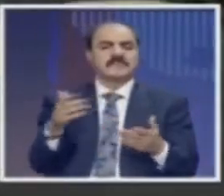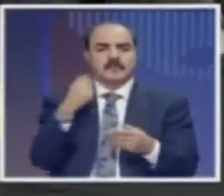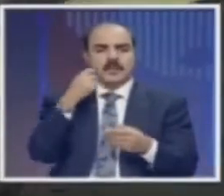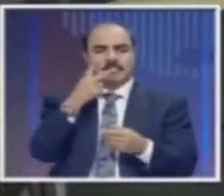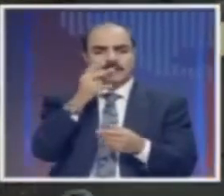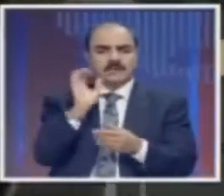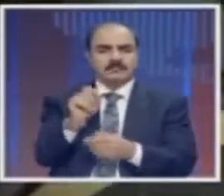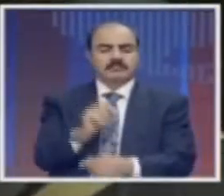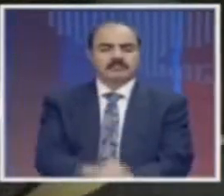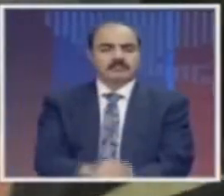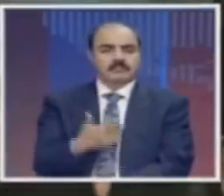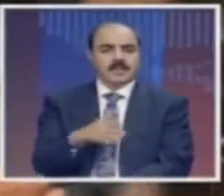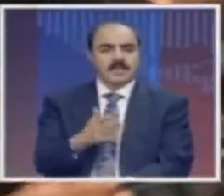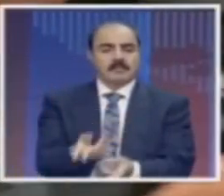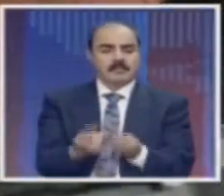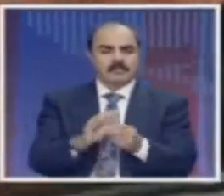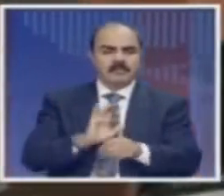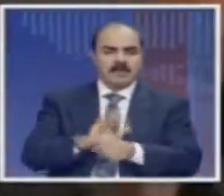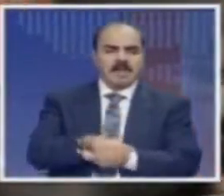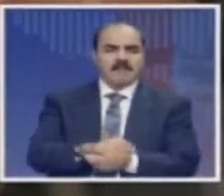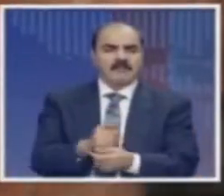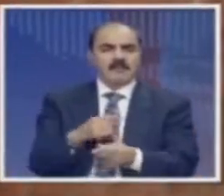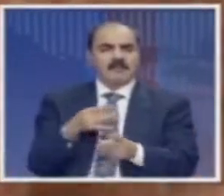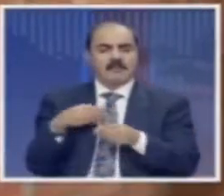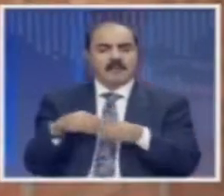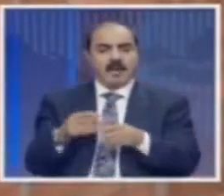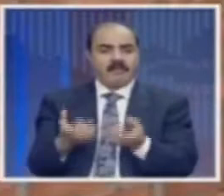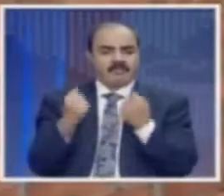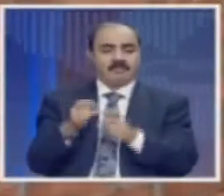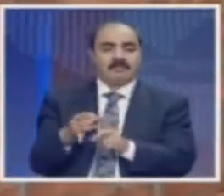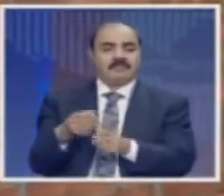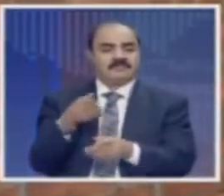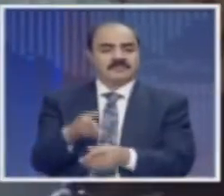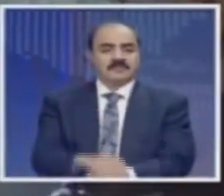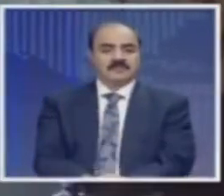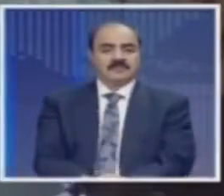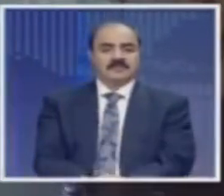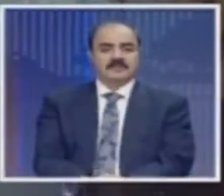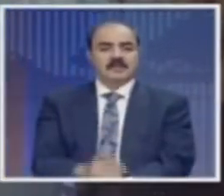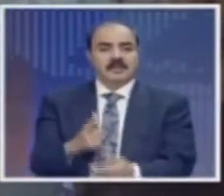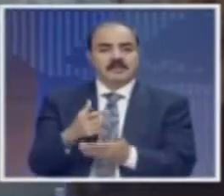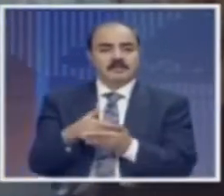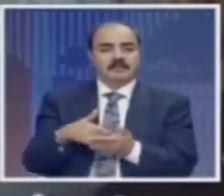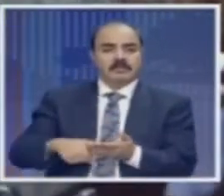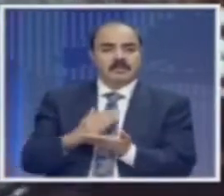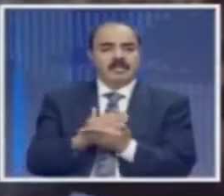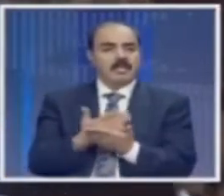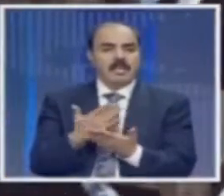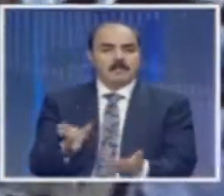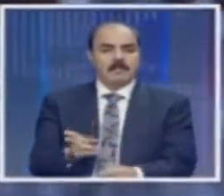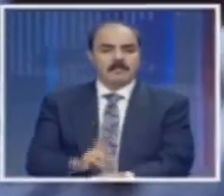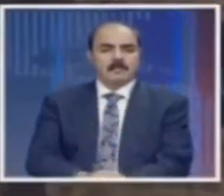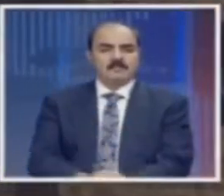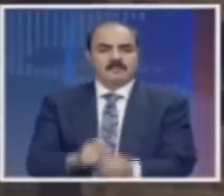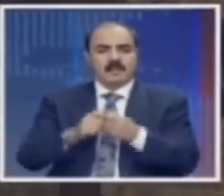القضايا: قتل، سرقة بالإكراه، الخطف، الإتجار بالمخدرات، حيازة أسلحة نارية